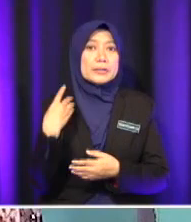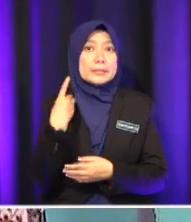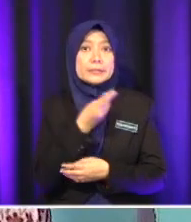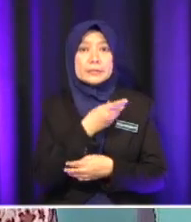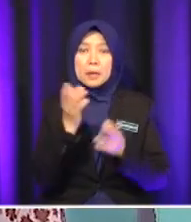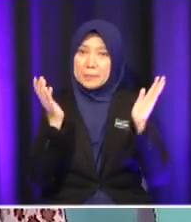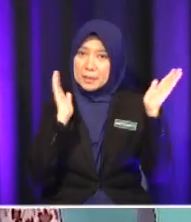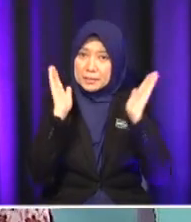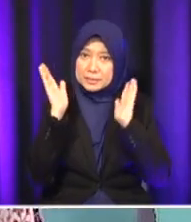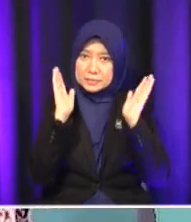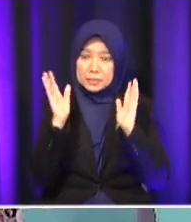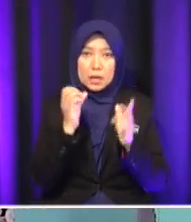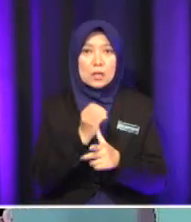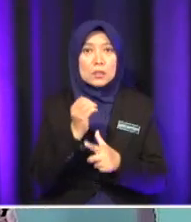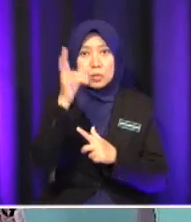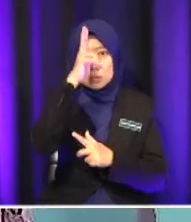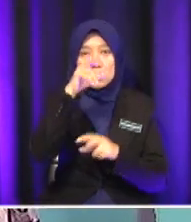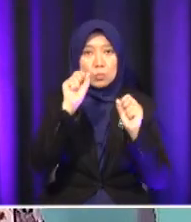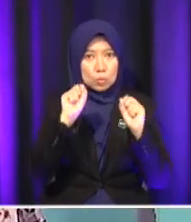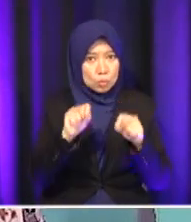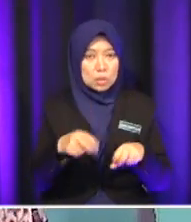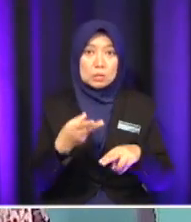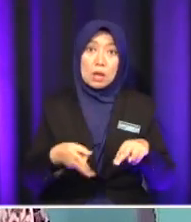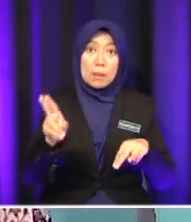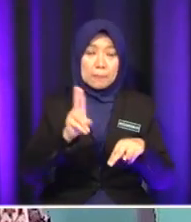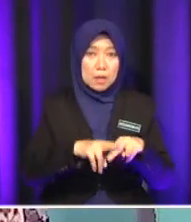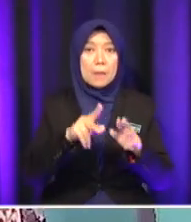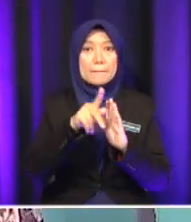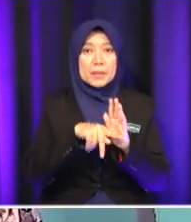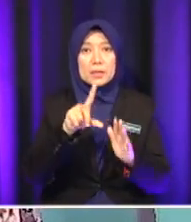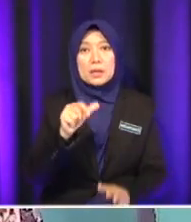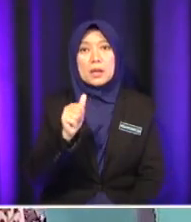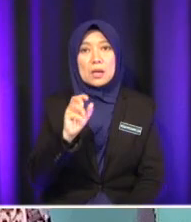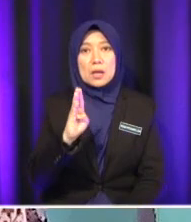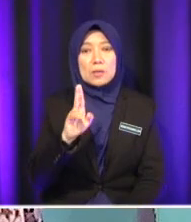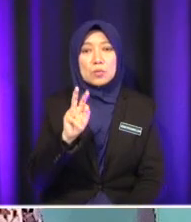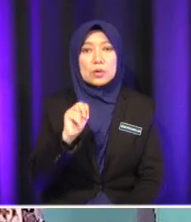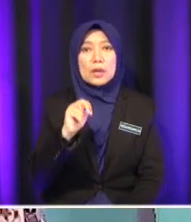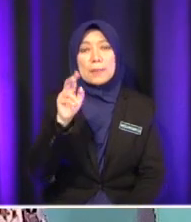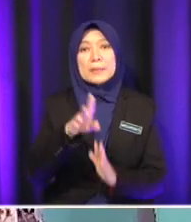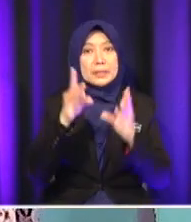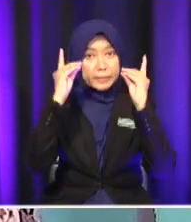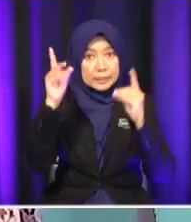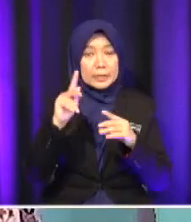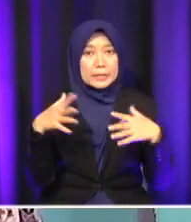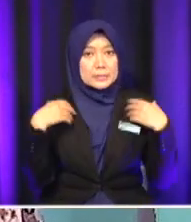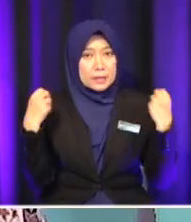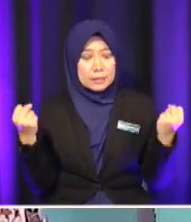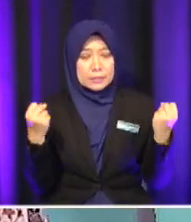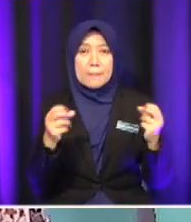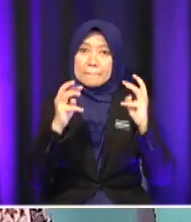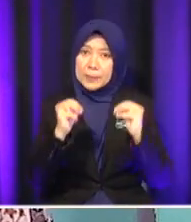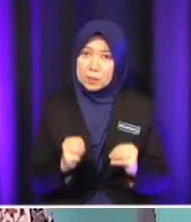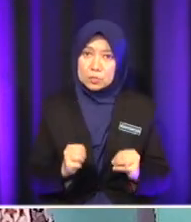kerajaan juga boleh meningkatkan pelaburan pelaburan dari segi sumber manusia pendidikan kesehatan jadi